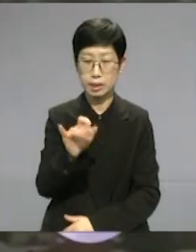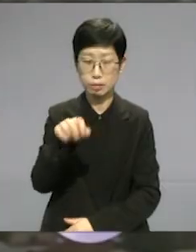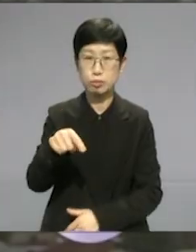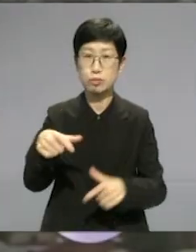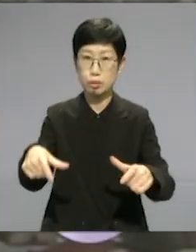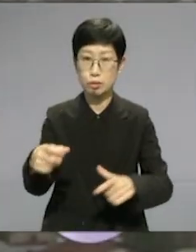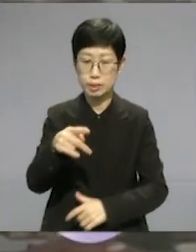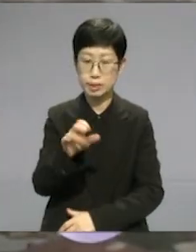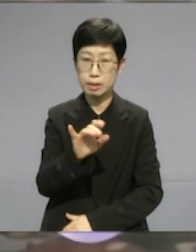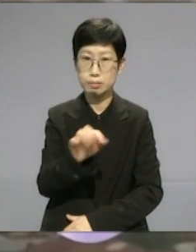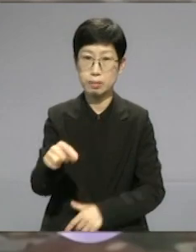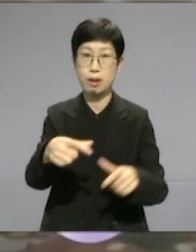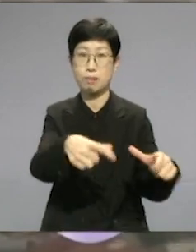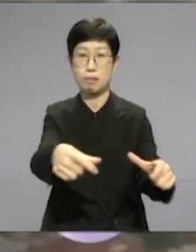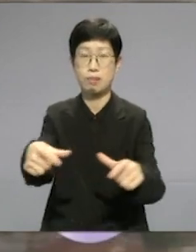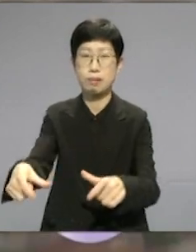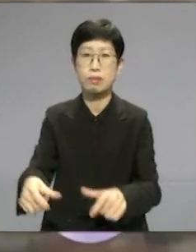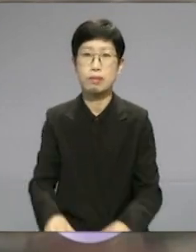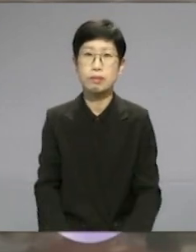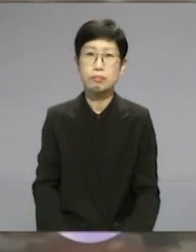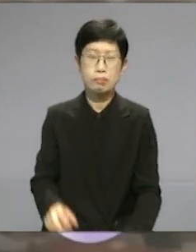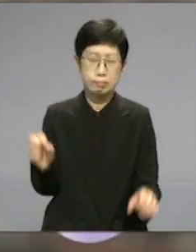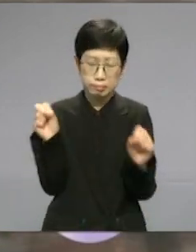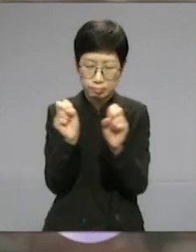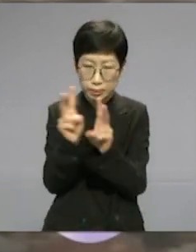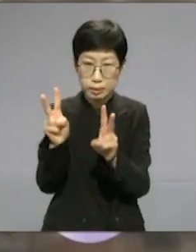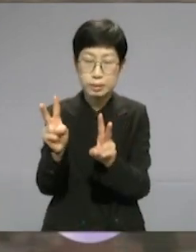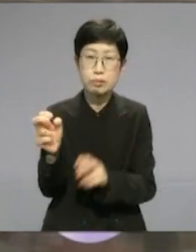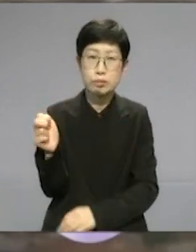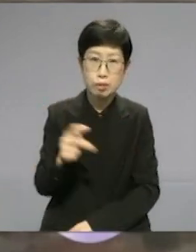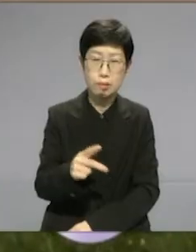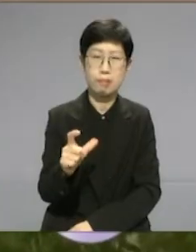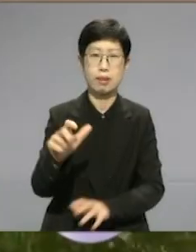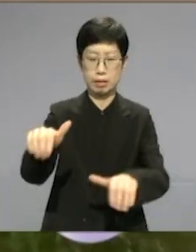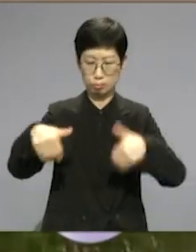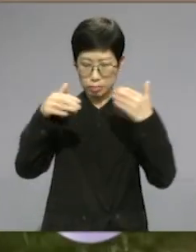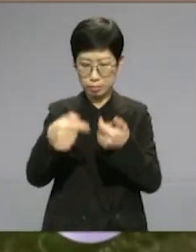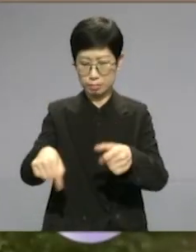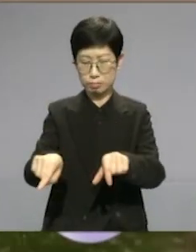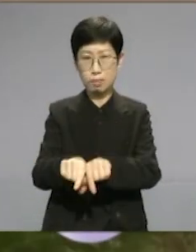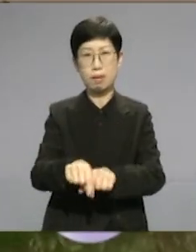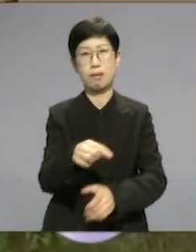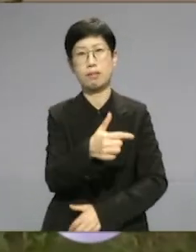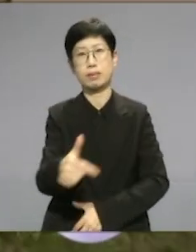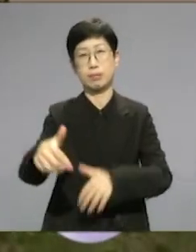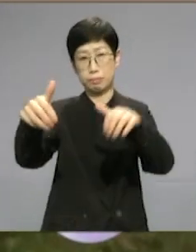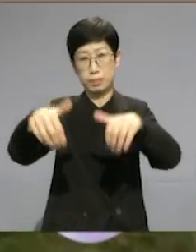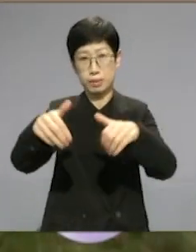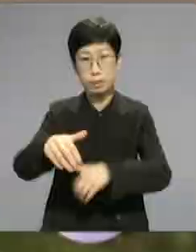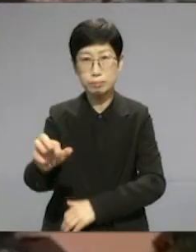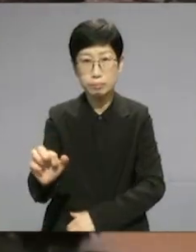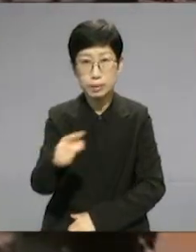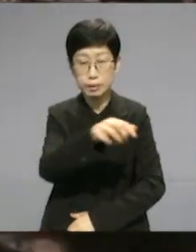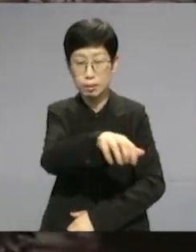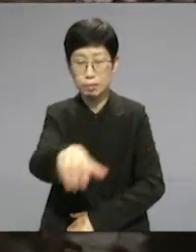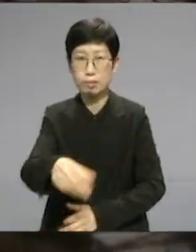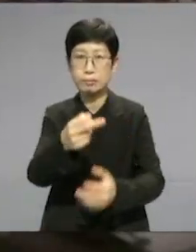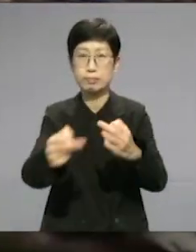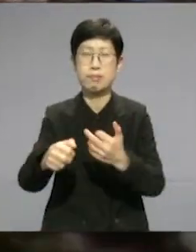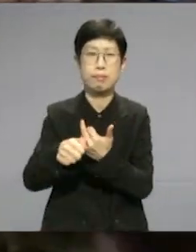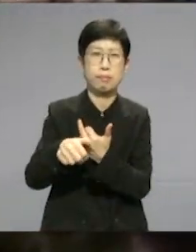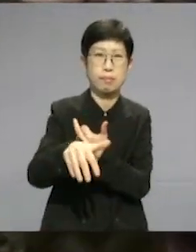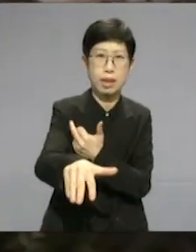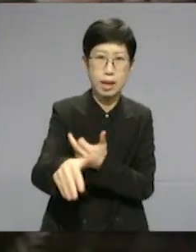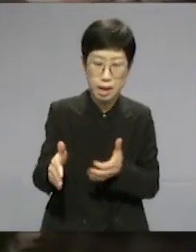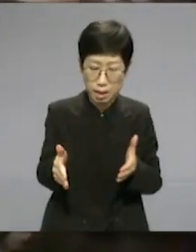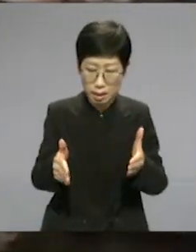리우데자네이루와 상파울로주 등에서는 천둥과 번개, 강풍을 동반한 집중호우로 곳곳에서 산사태가 일어나고